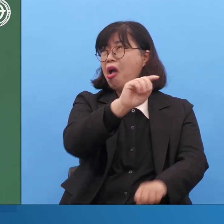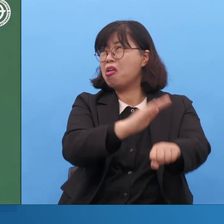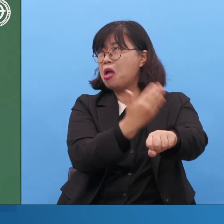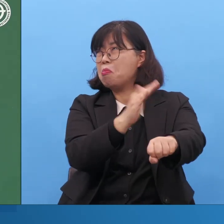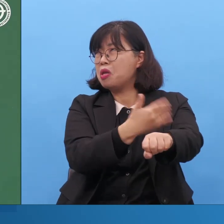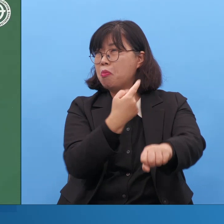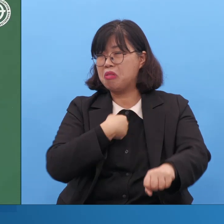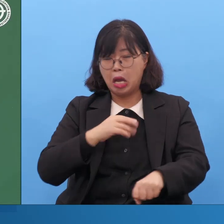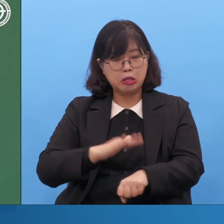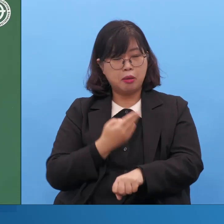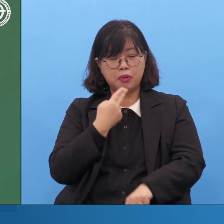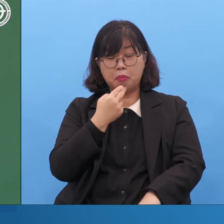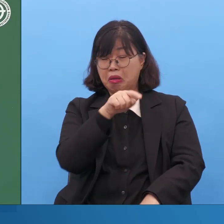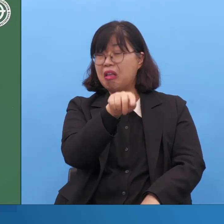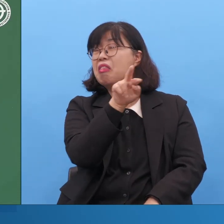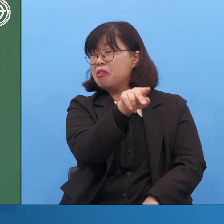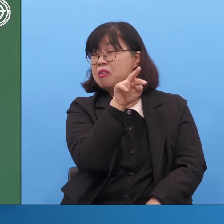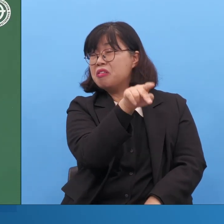주여